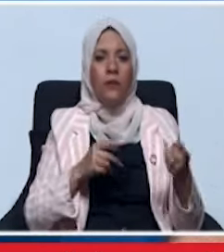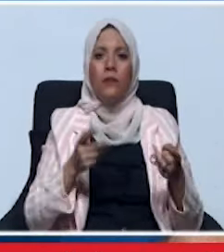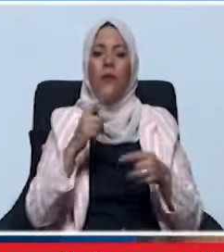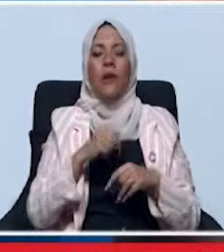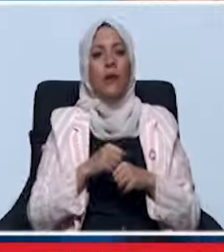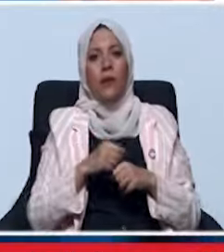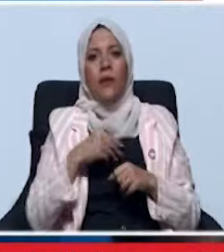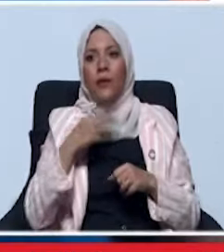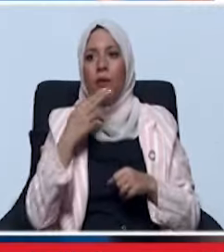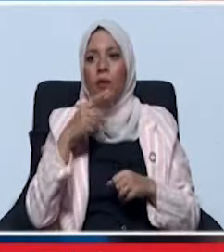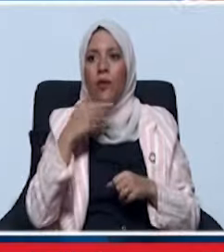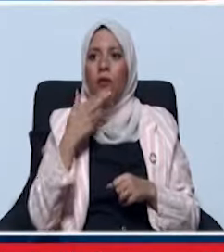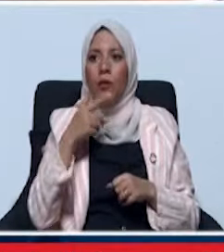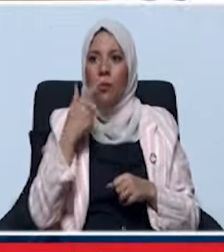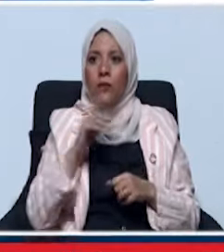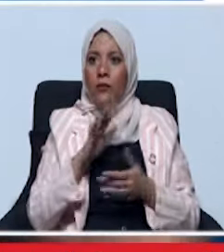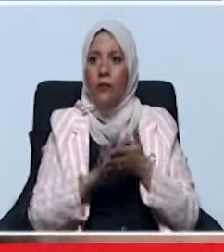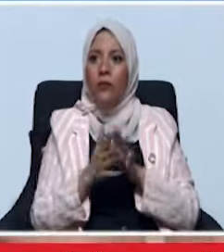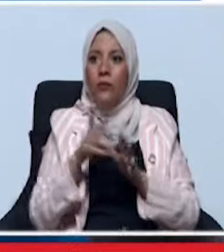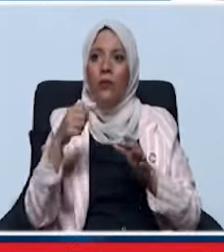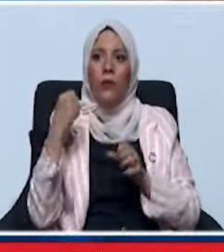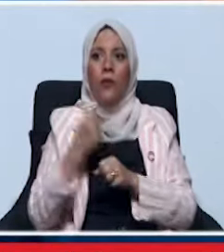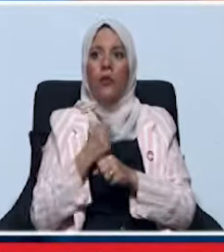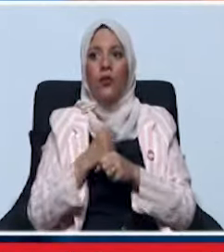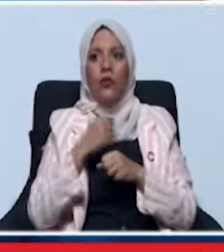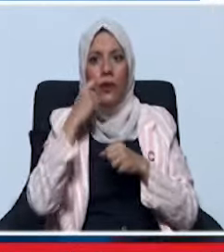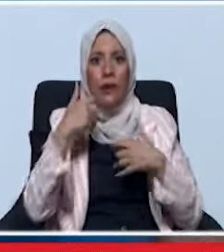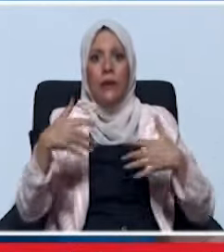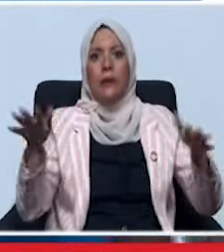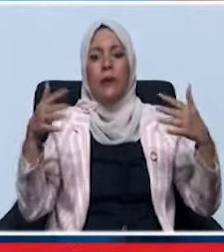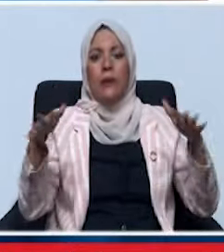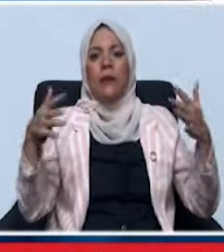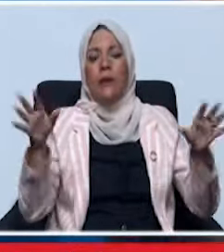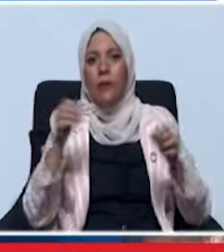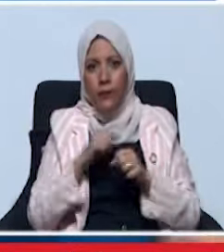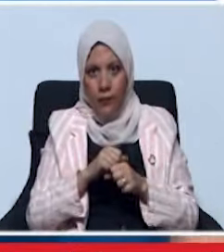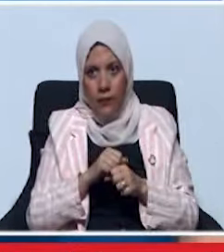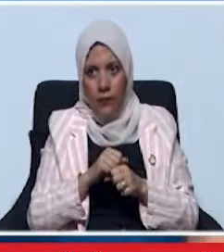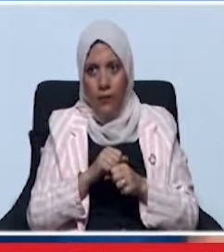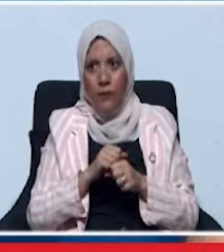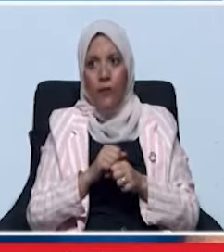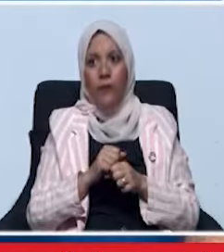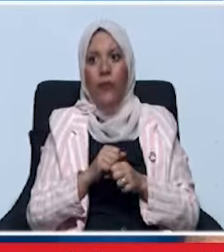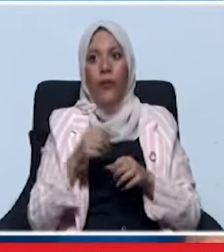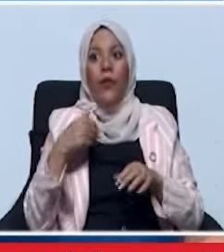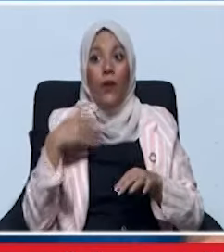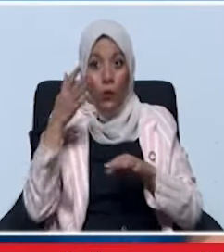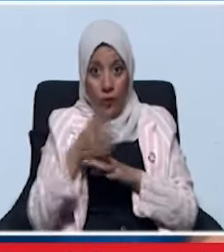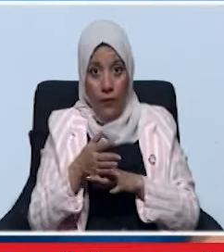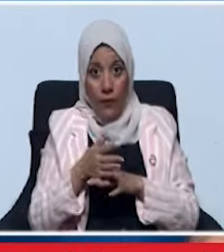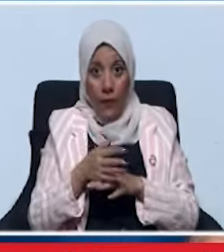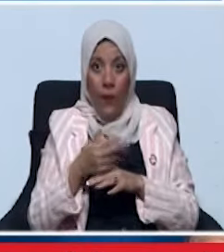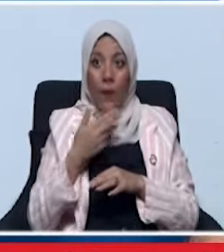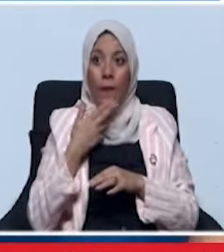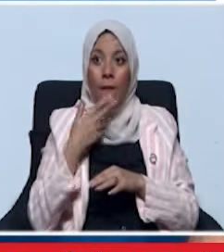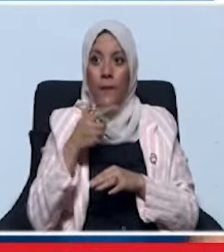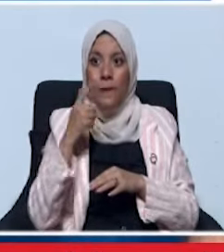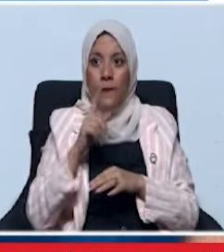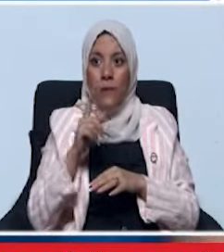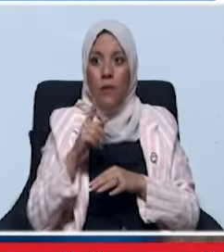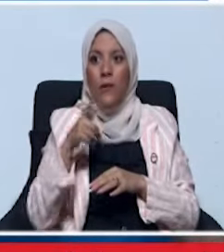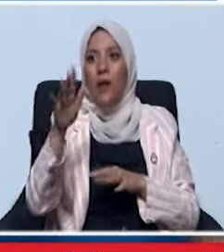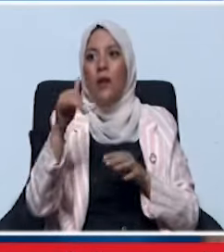الدراويش وارابيسك، والمسلسل فيه مجموعه بقى، ما اقولش لحضرتك بقى على الكاست قد ايه. فاسامه نوركاش قال له عمار